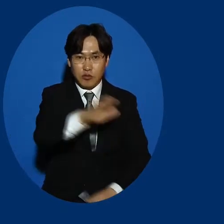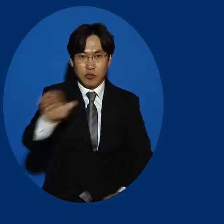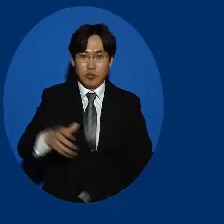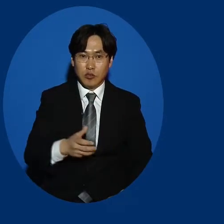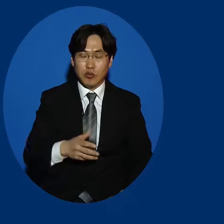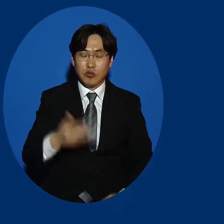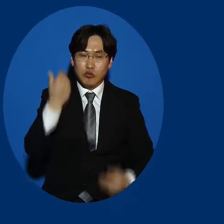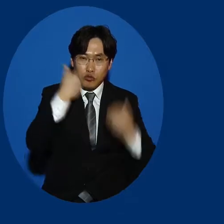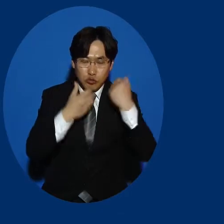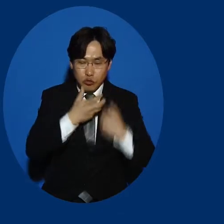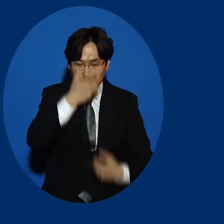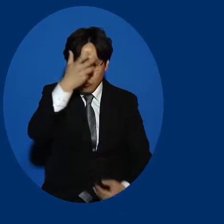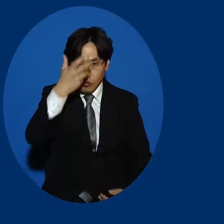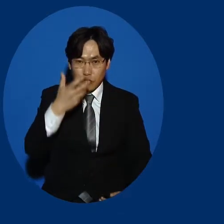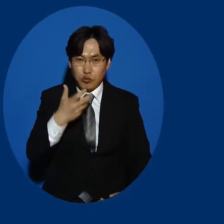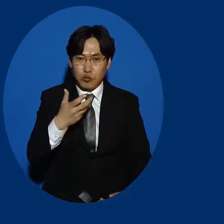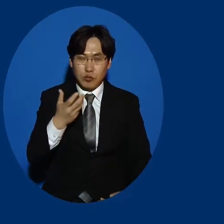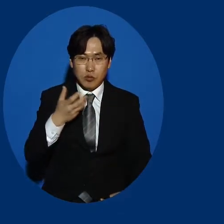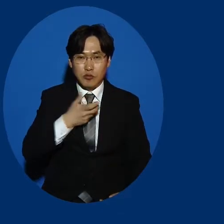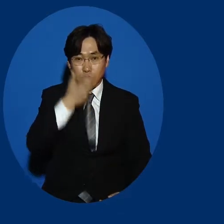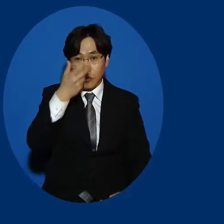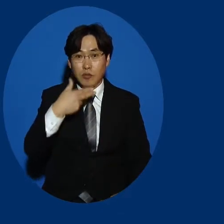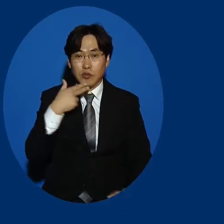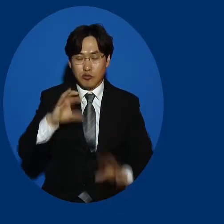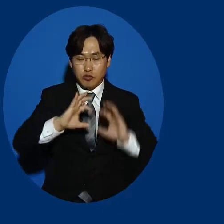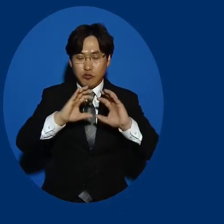못한 우리들의 세상 만들어가네.